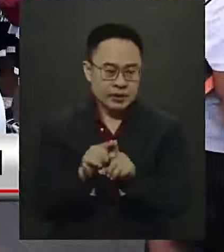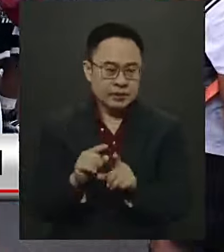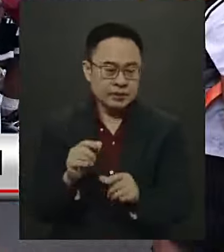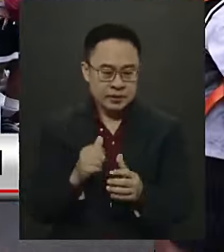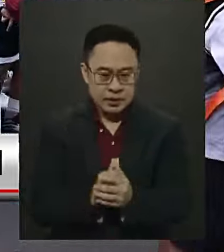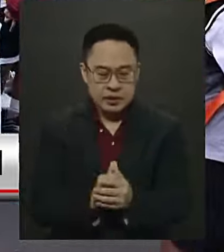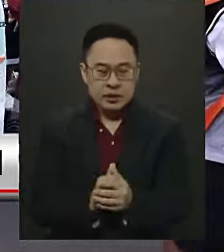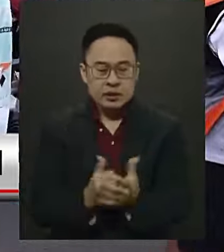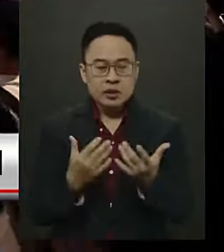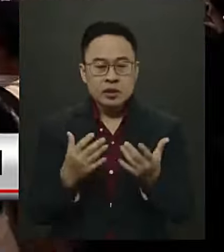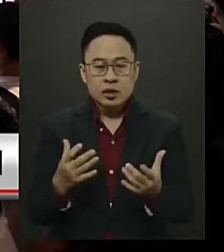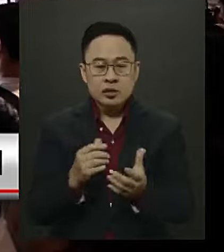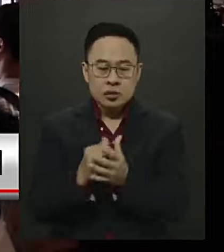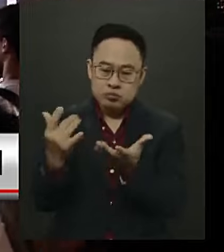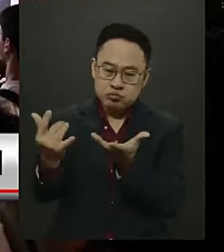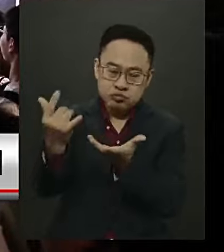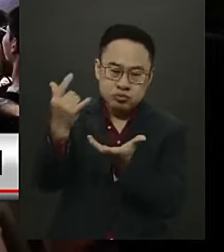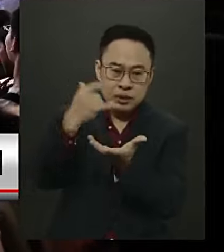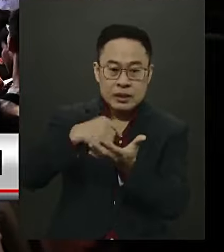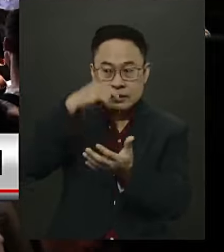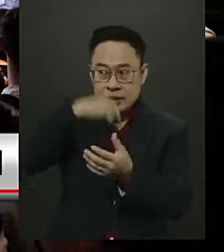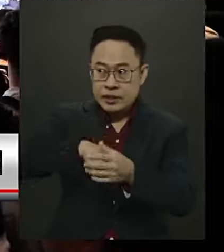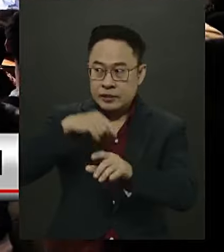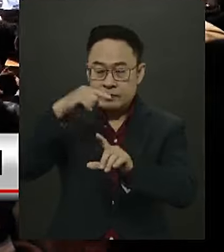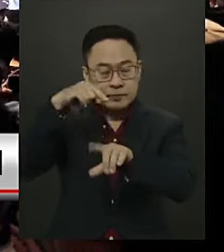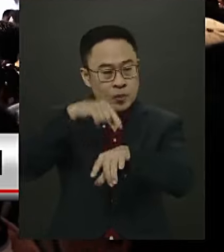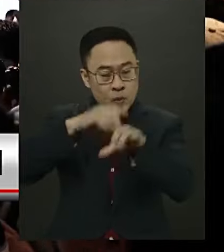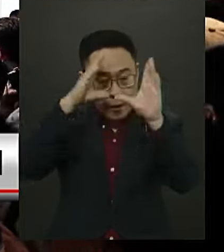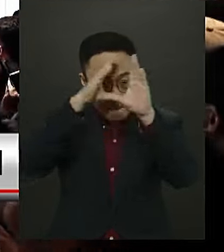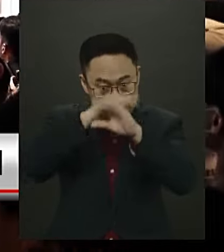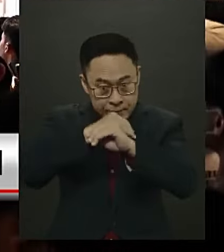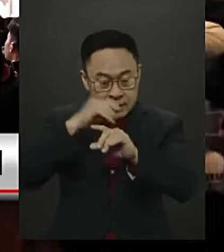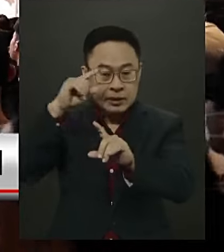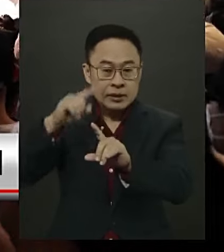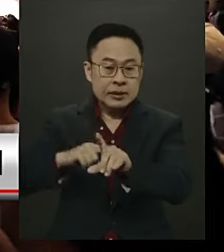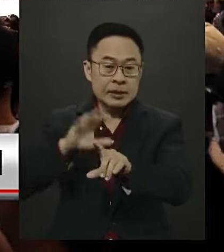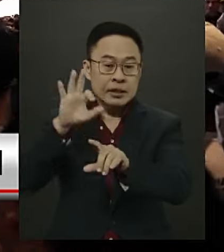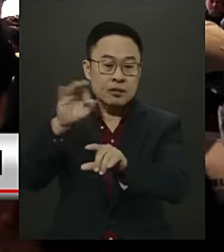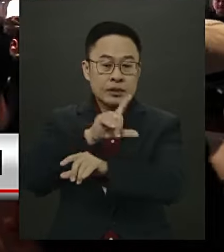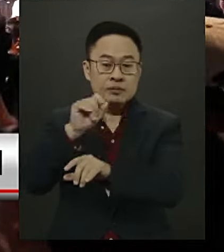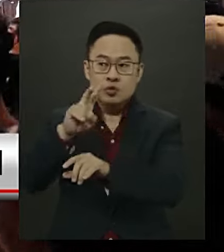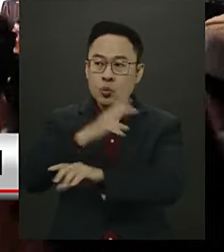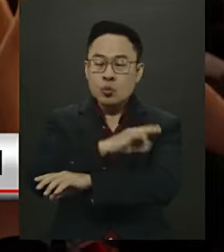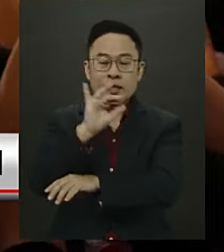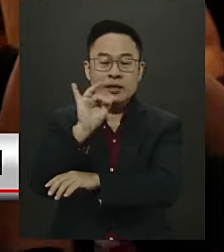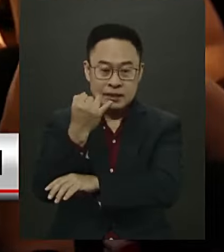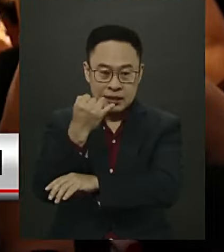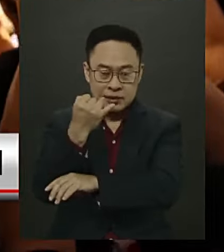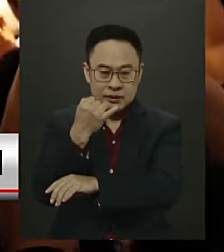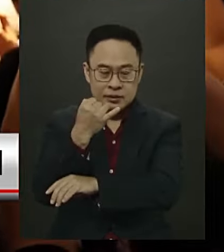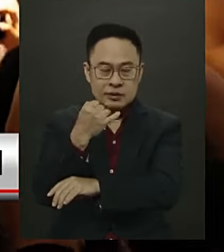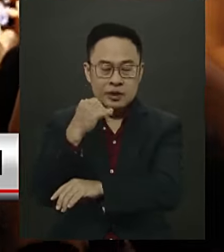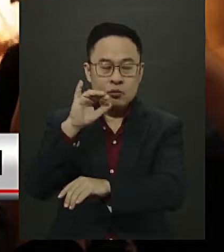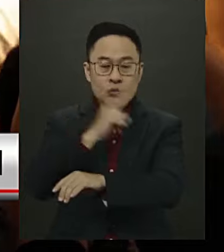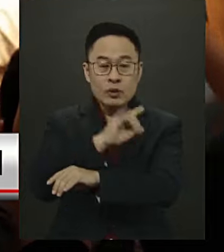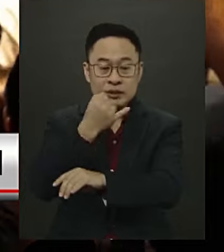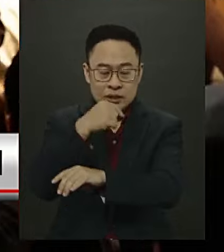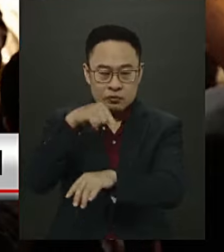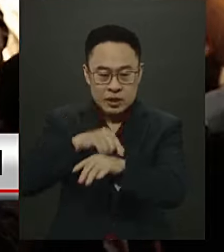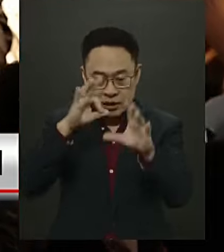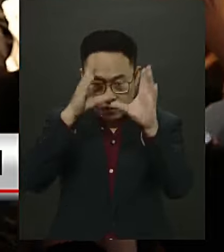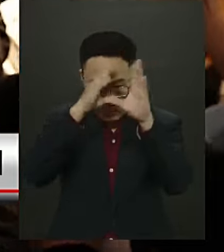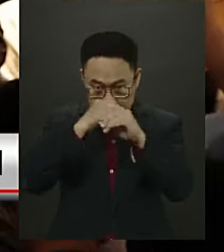นะคะถึงประเทศไทยเมื่อช่วงดึกคืนวันที่22กันยายนหรือคืนวันจันทร์แล้วกิจกรรมเนี่ยก็คือกิจกรรมหลักเนี่ยนะ